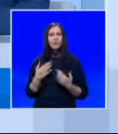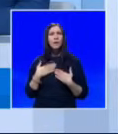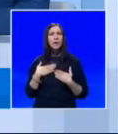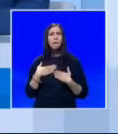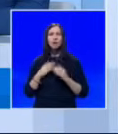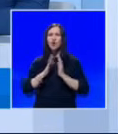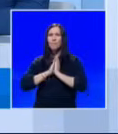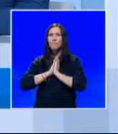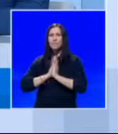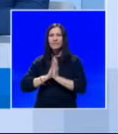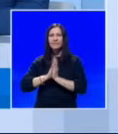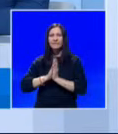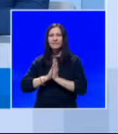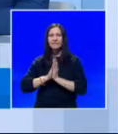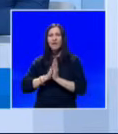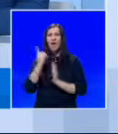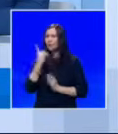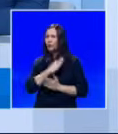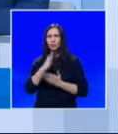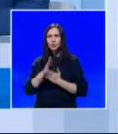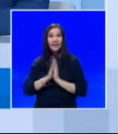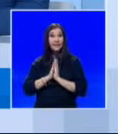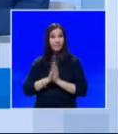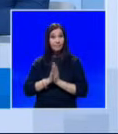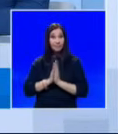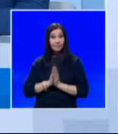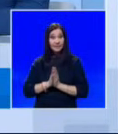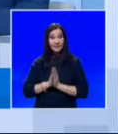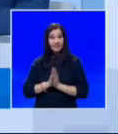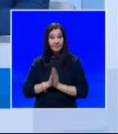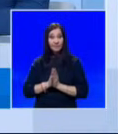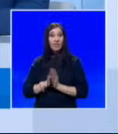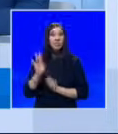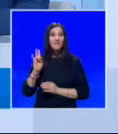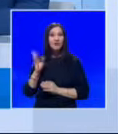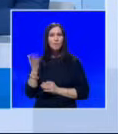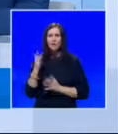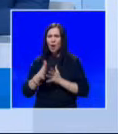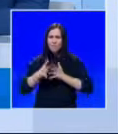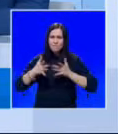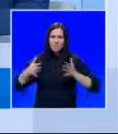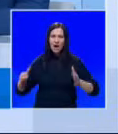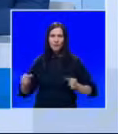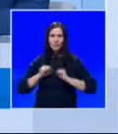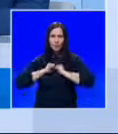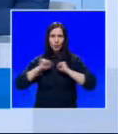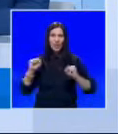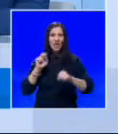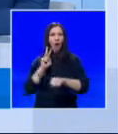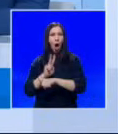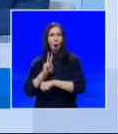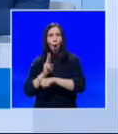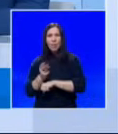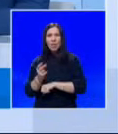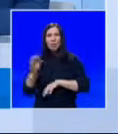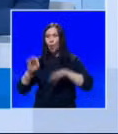Имаше призив от страна, един от последните призиви на Навални беше за масово протестно обедно гласуване.